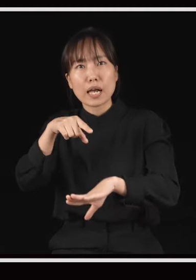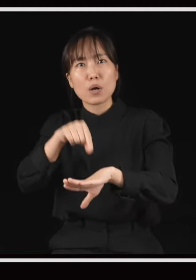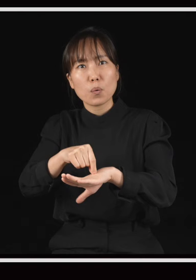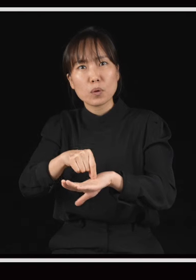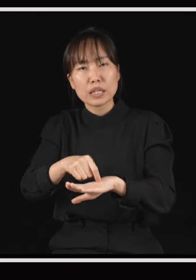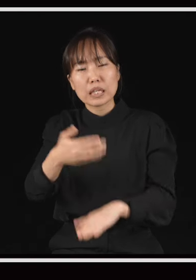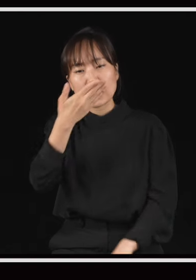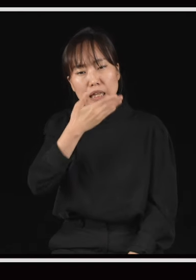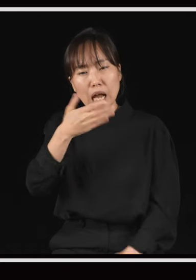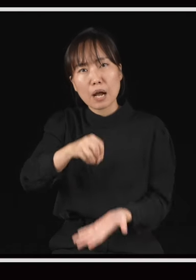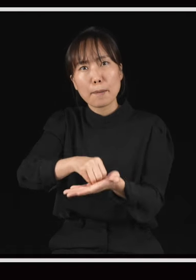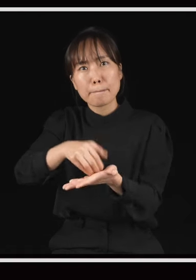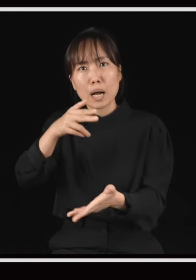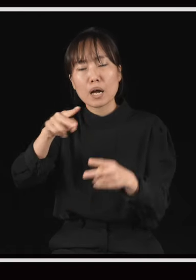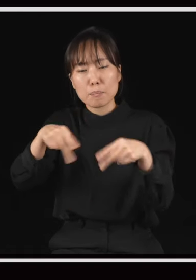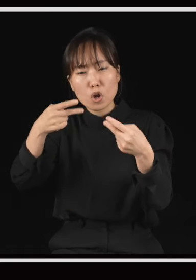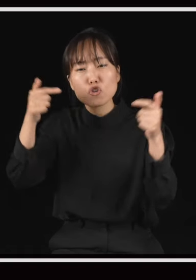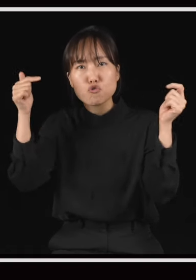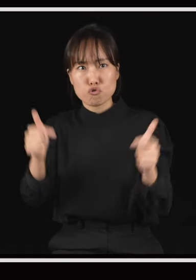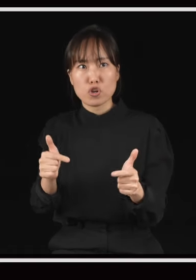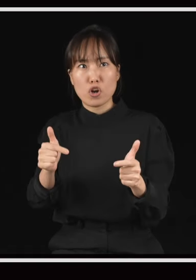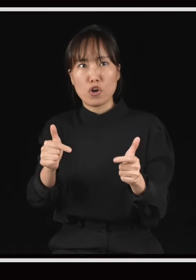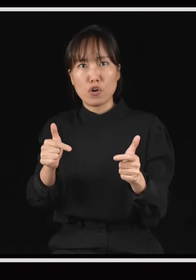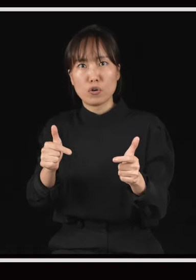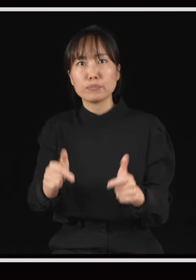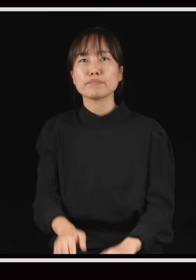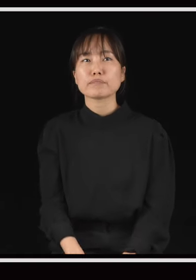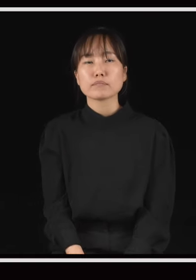조금만 먹고 단순당과 정제 곡물을 최소화합니다.